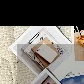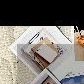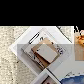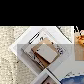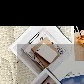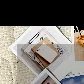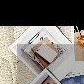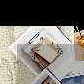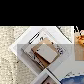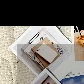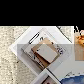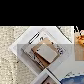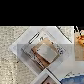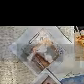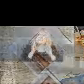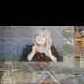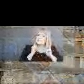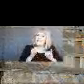Write your story.